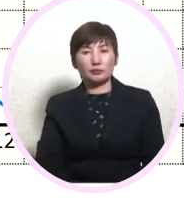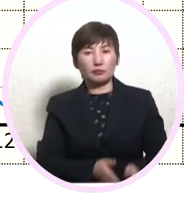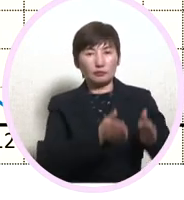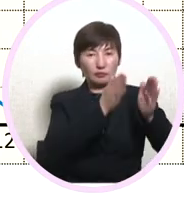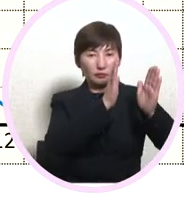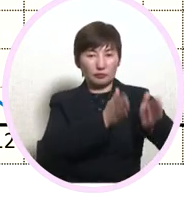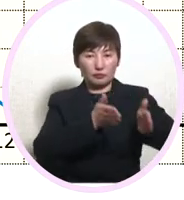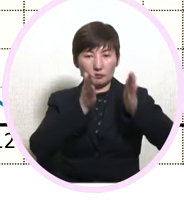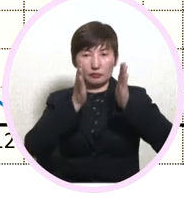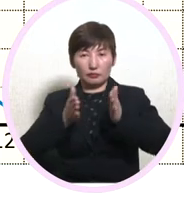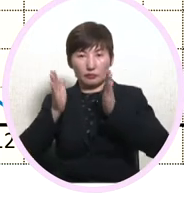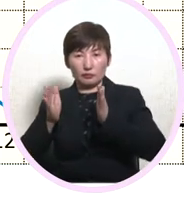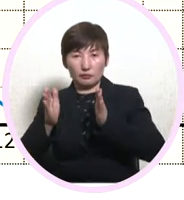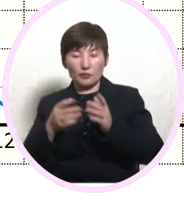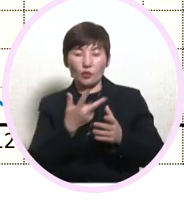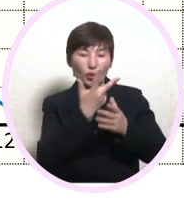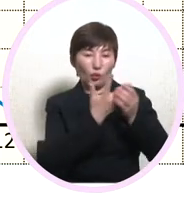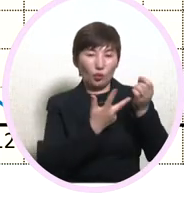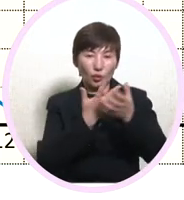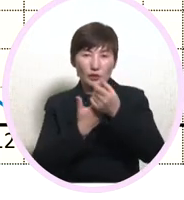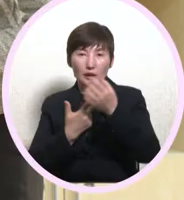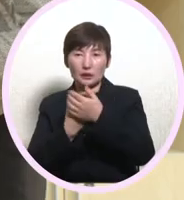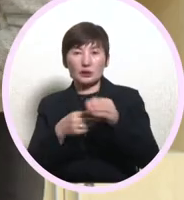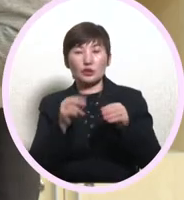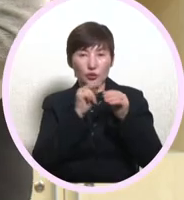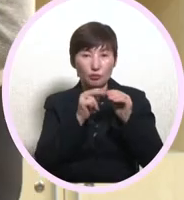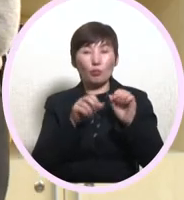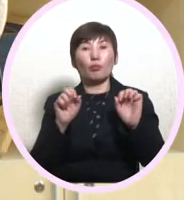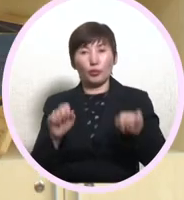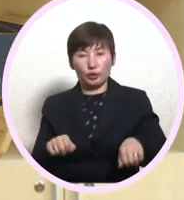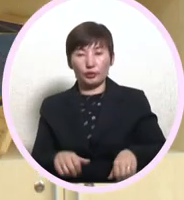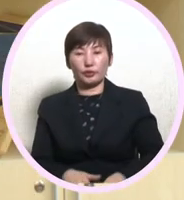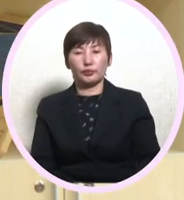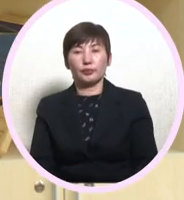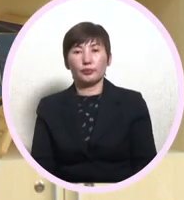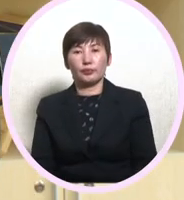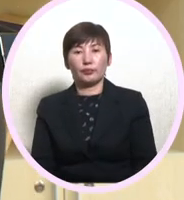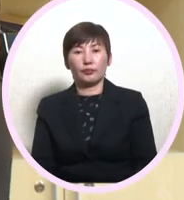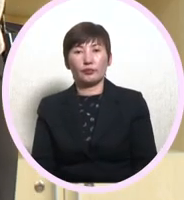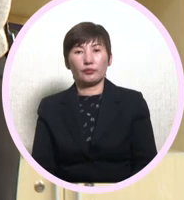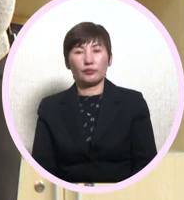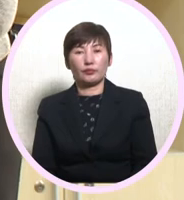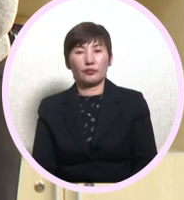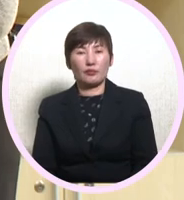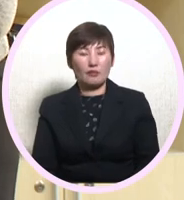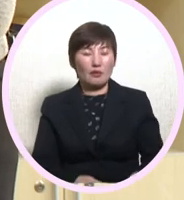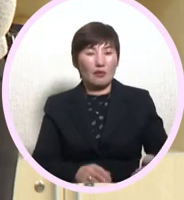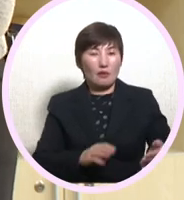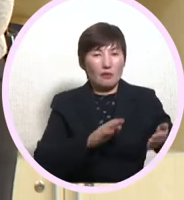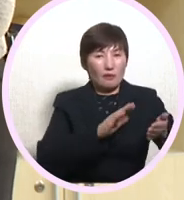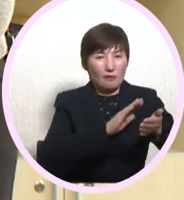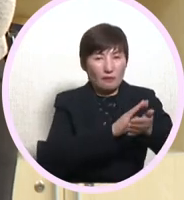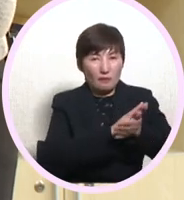налалтыг олсон байгаа та нар энийгээ бүгдээрээ шалгая. За жигд хурцсан хөдөлгөөний маань